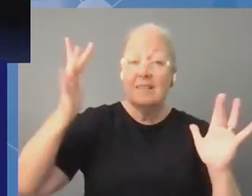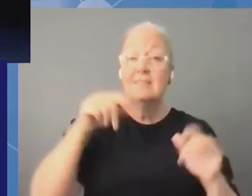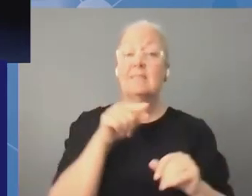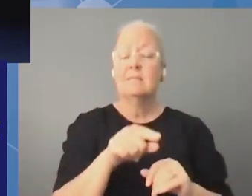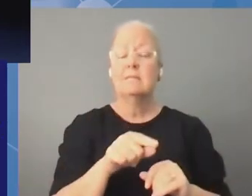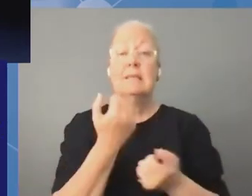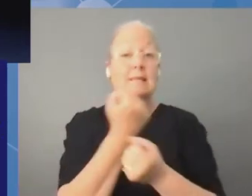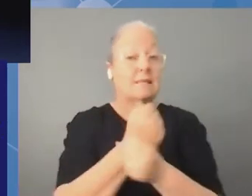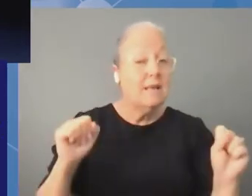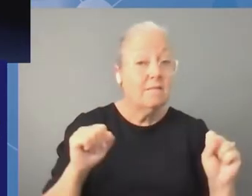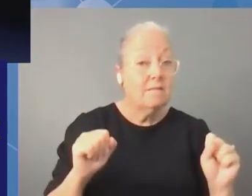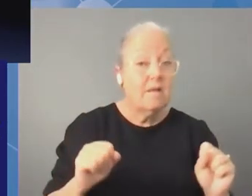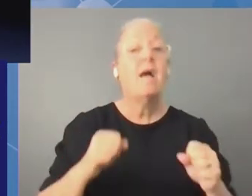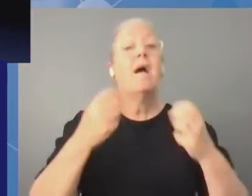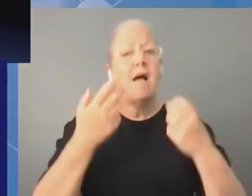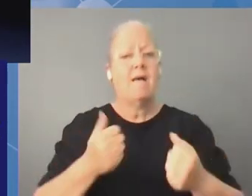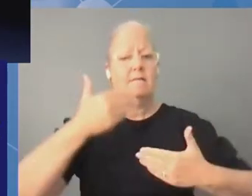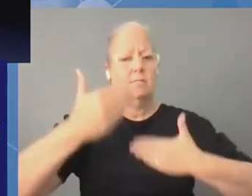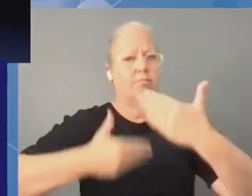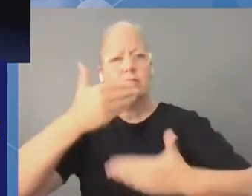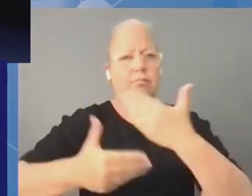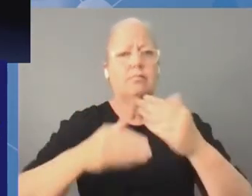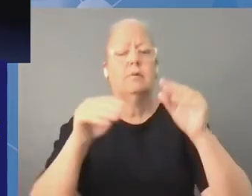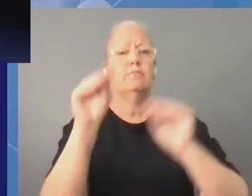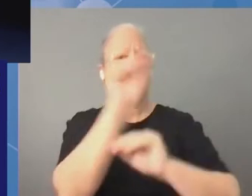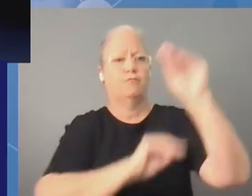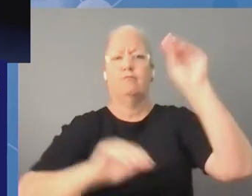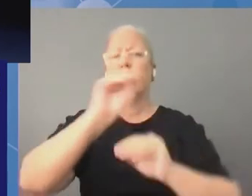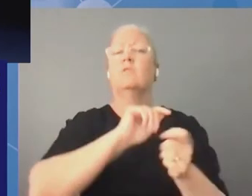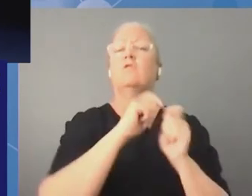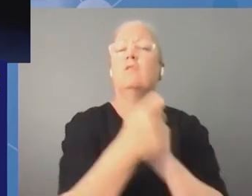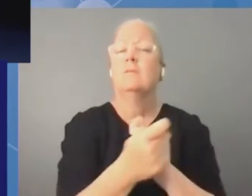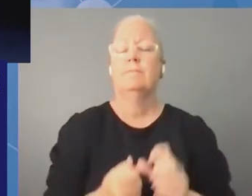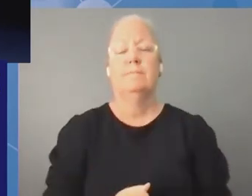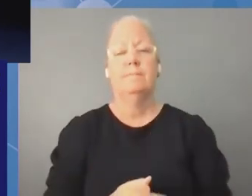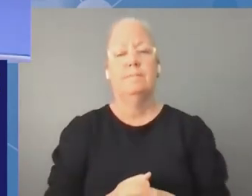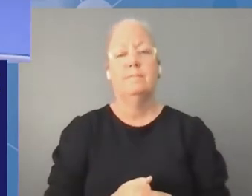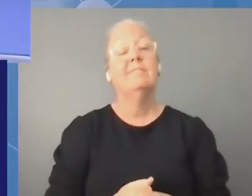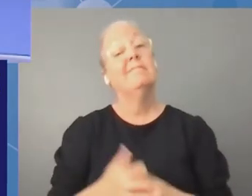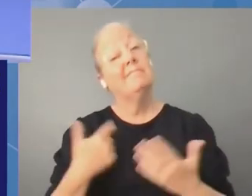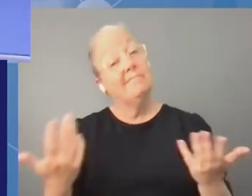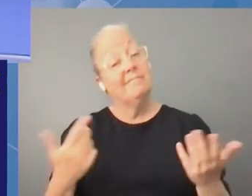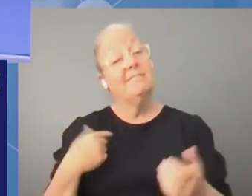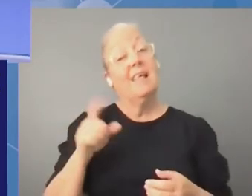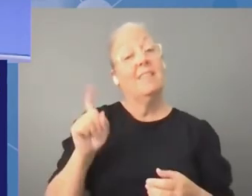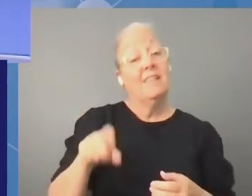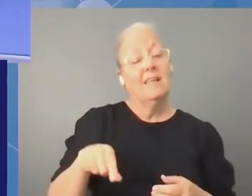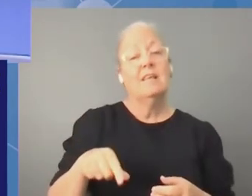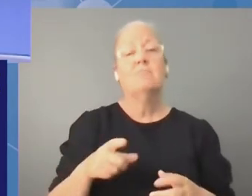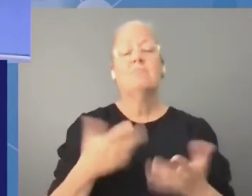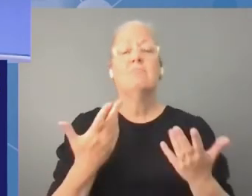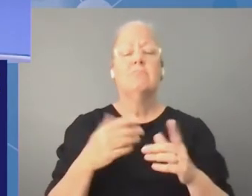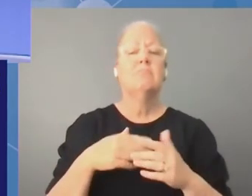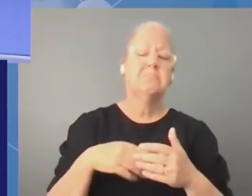我相信这个特别是在互联网的一个基础，我们还有很多工作提高他们的服